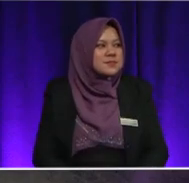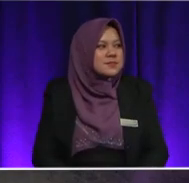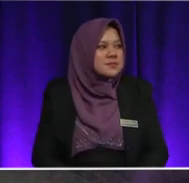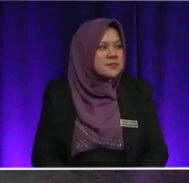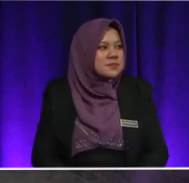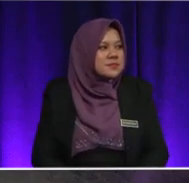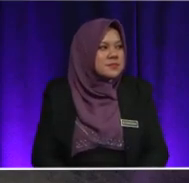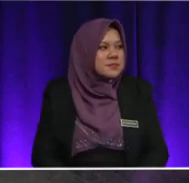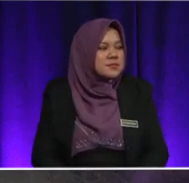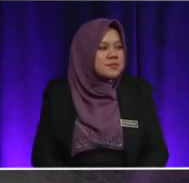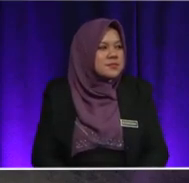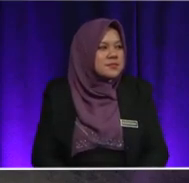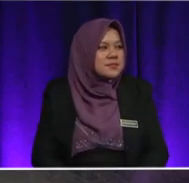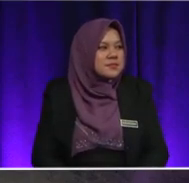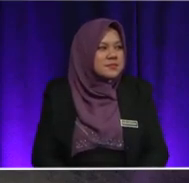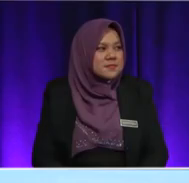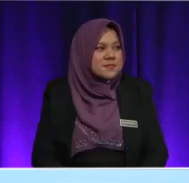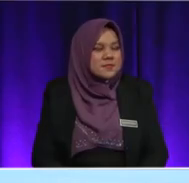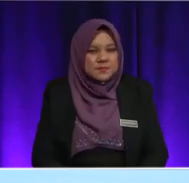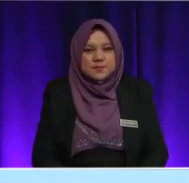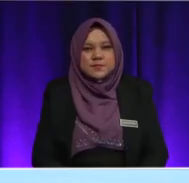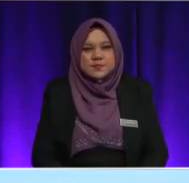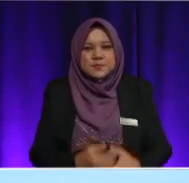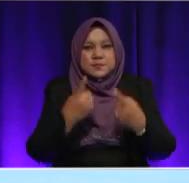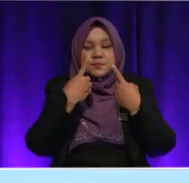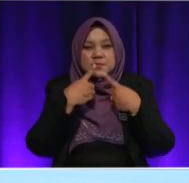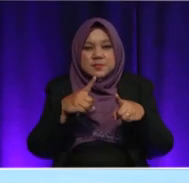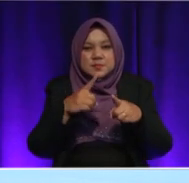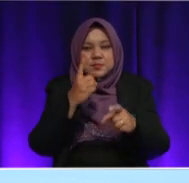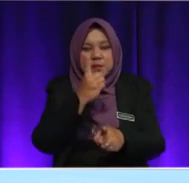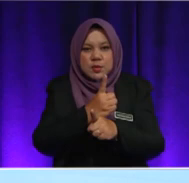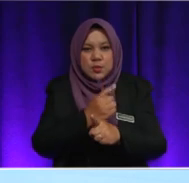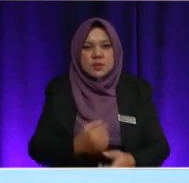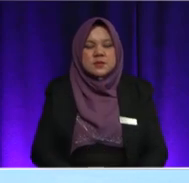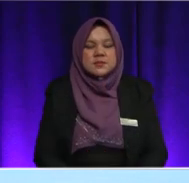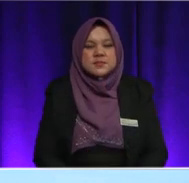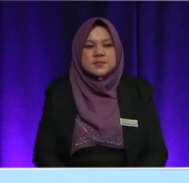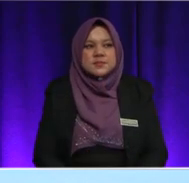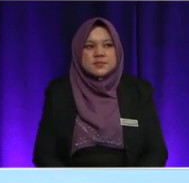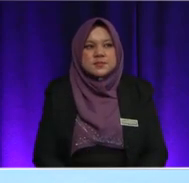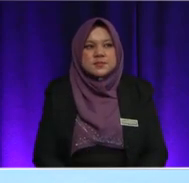adik-adik di rumah oke berjanji menjawab dengan betul oke